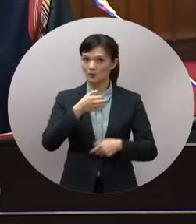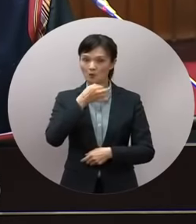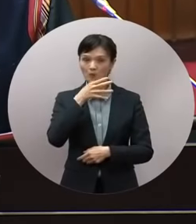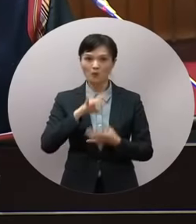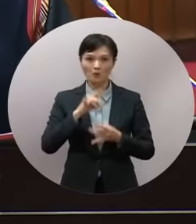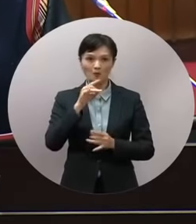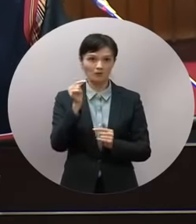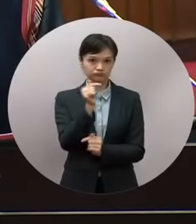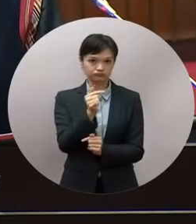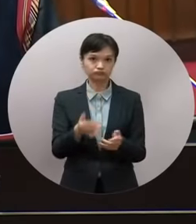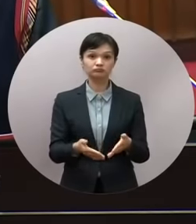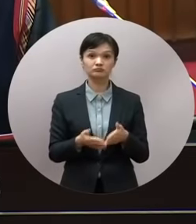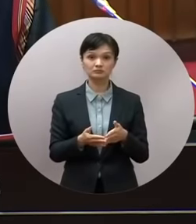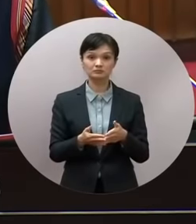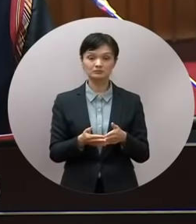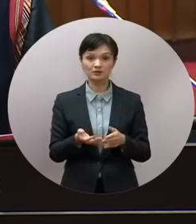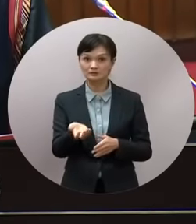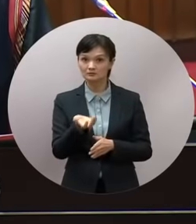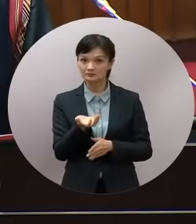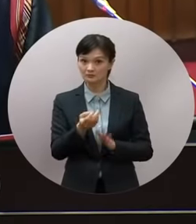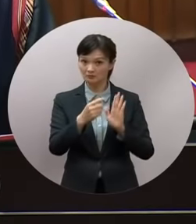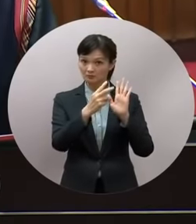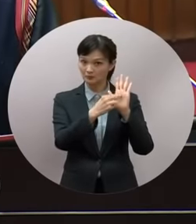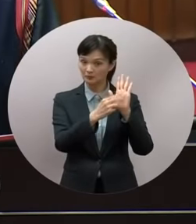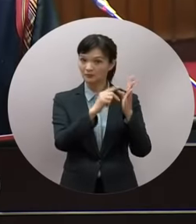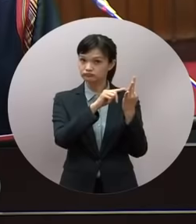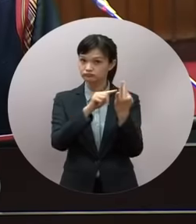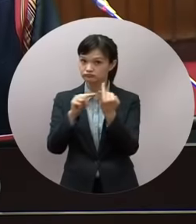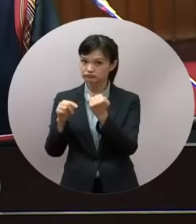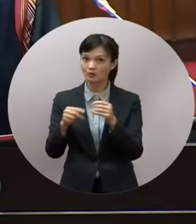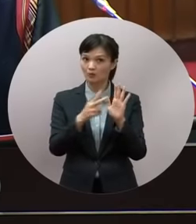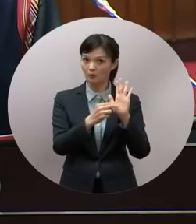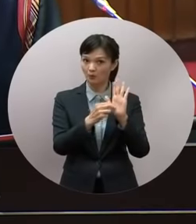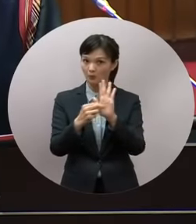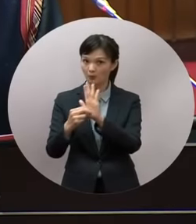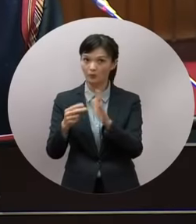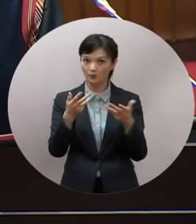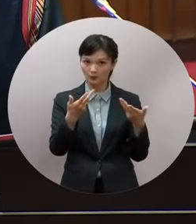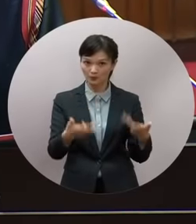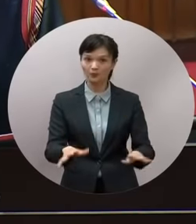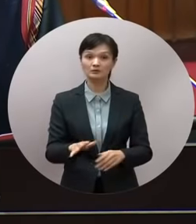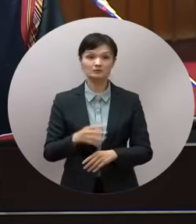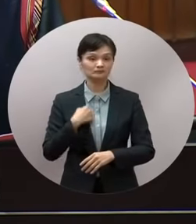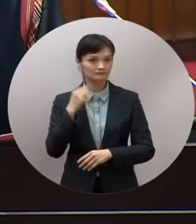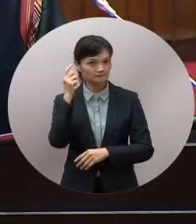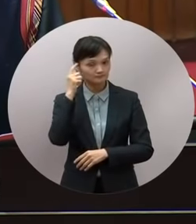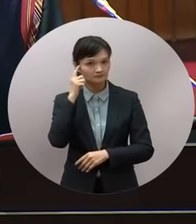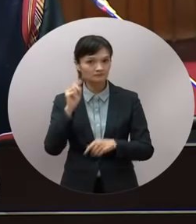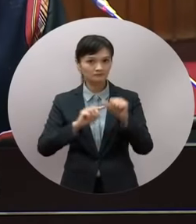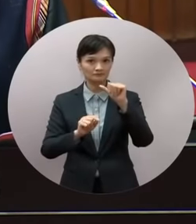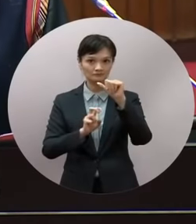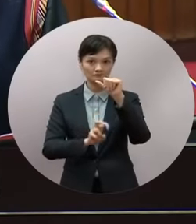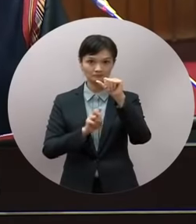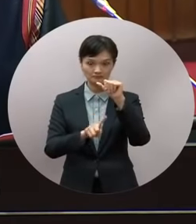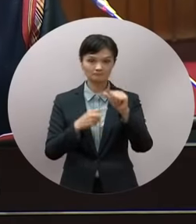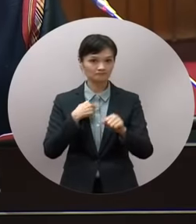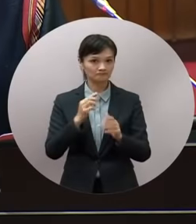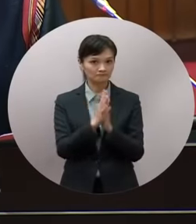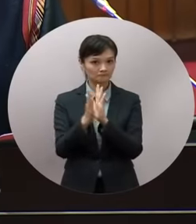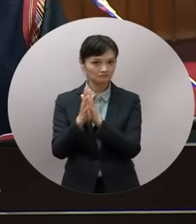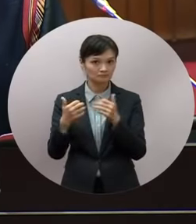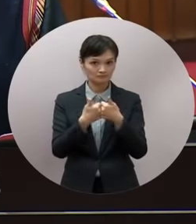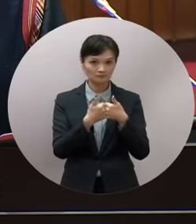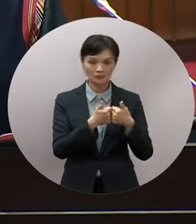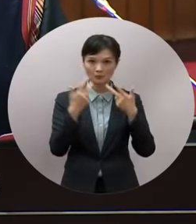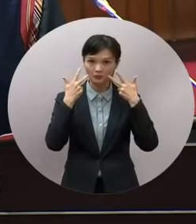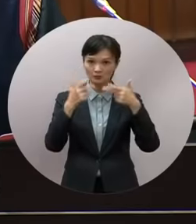看到这么多人在说话，因此我在21号我安排了委员会审查了原住民族学校法，很遗